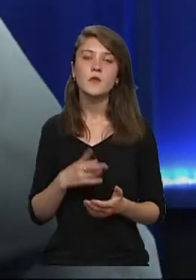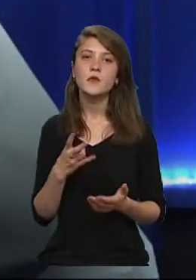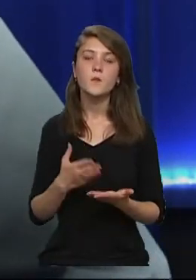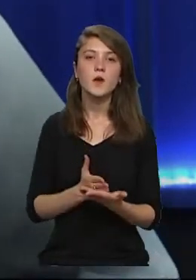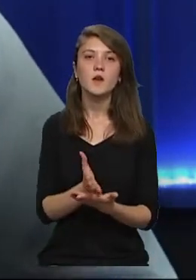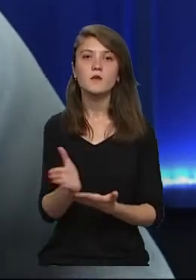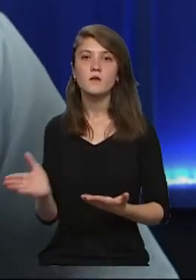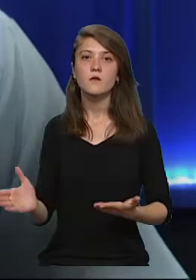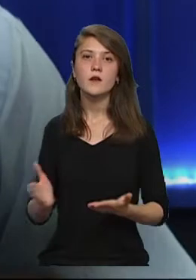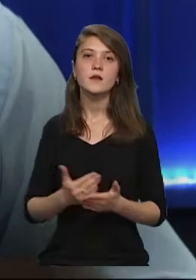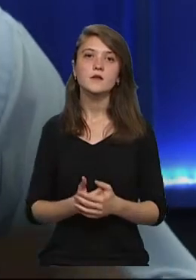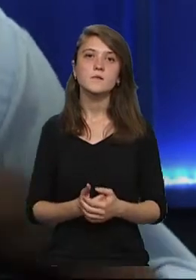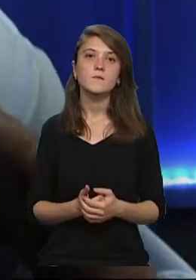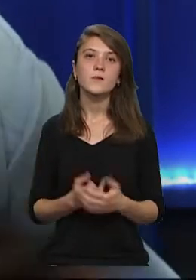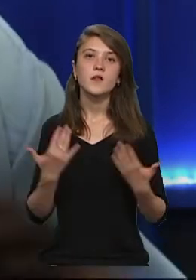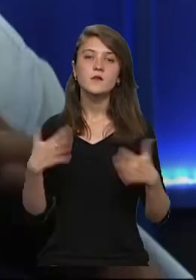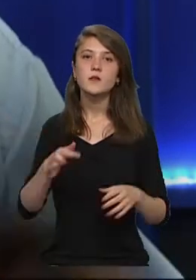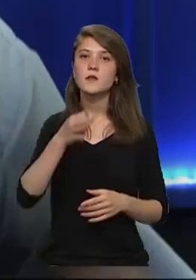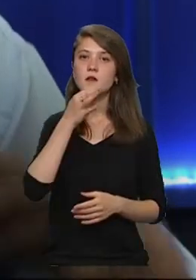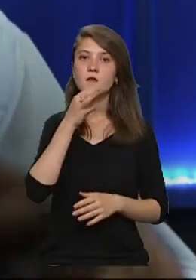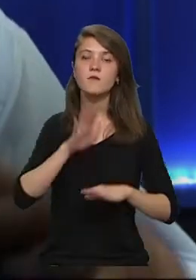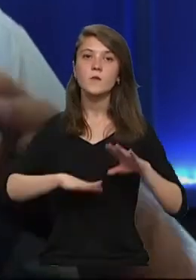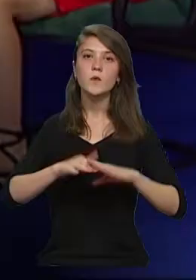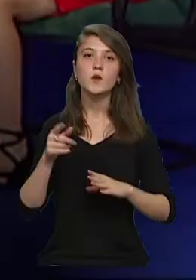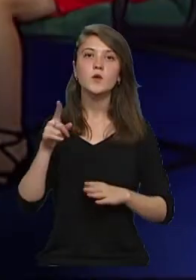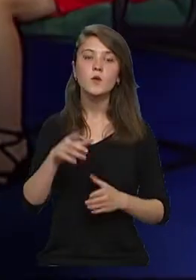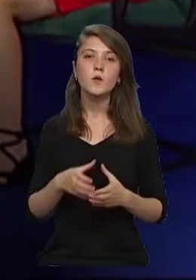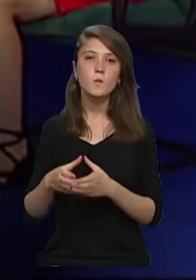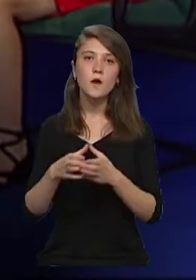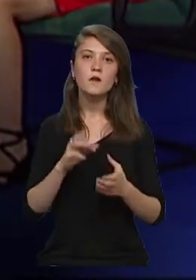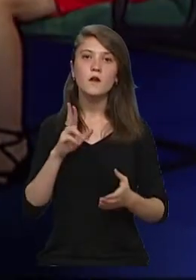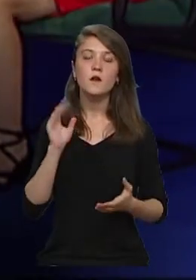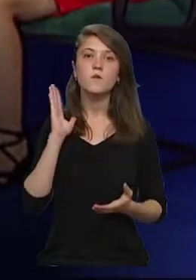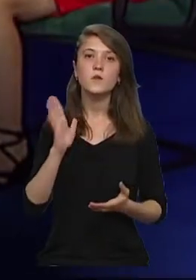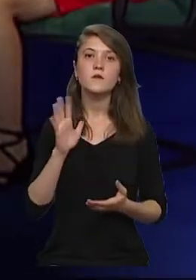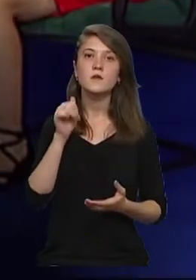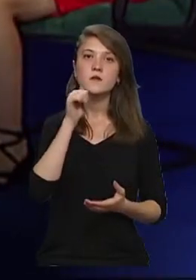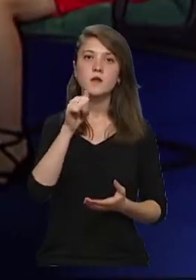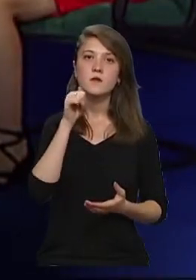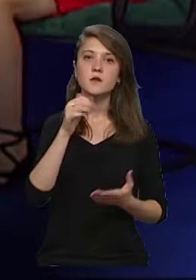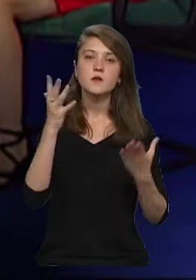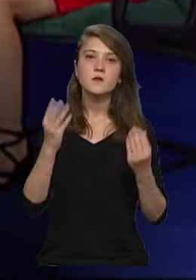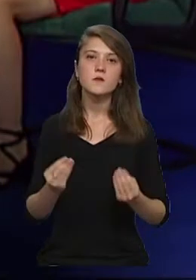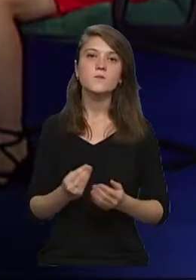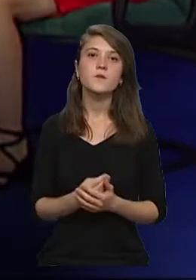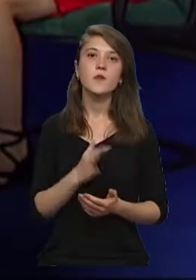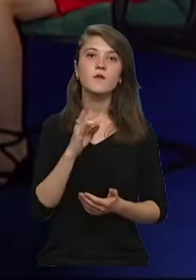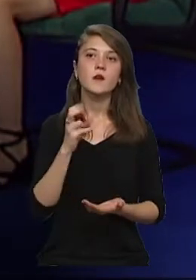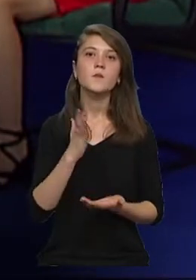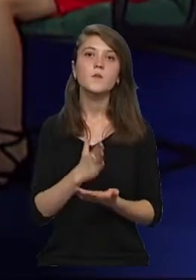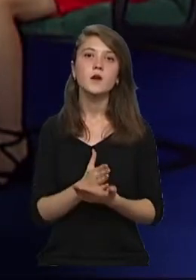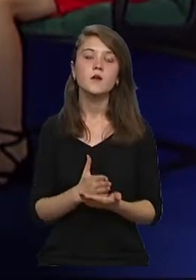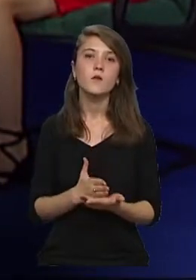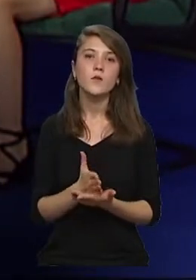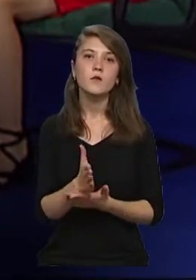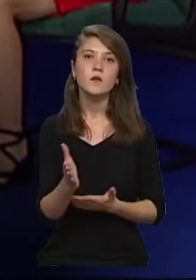переорієнтовуватися в це і вже зараз вибудовувати ту громаду, яка буде завтрашнього дня, вона має